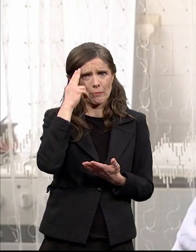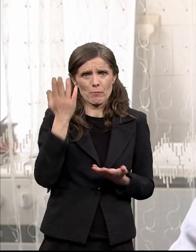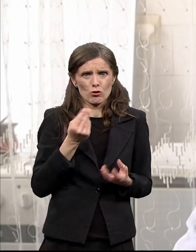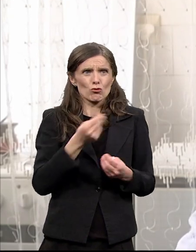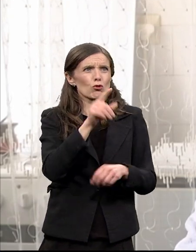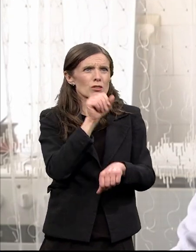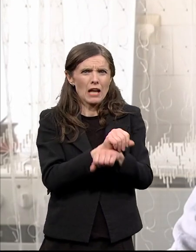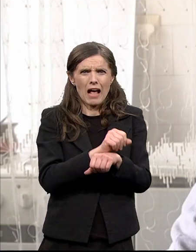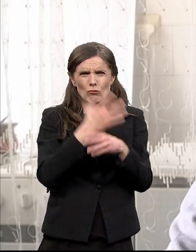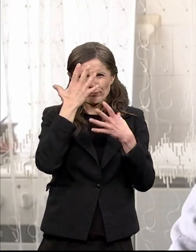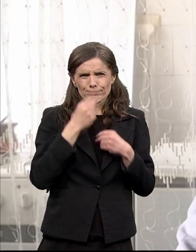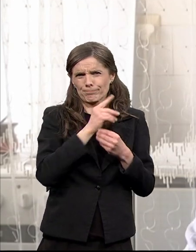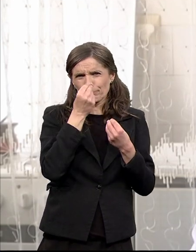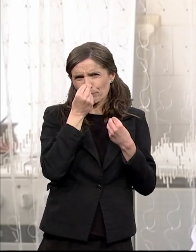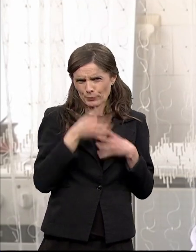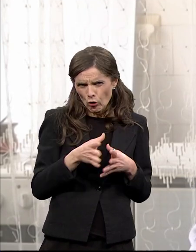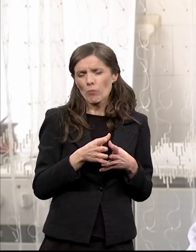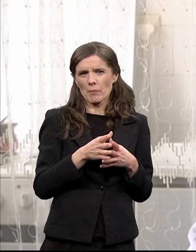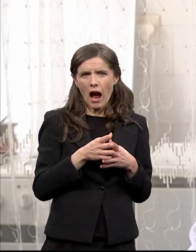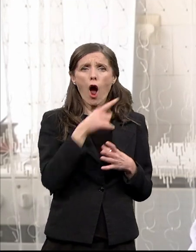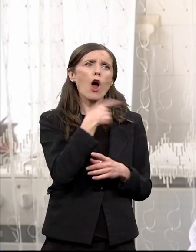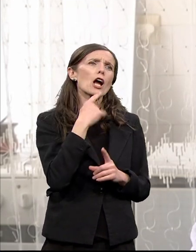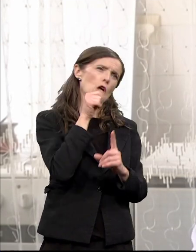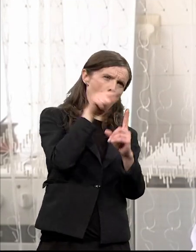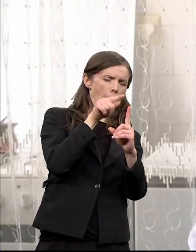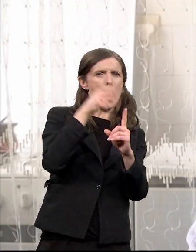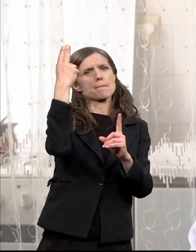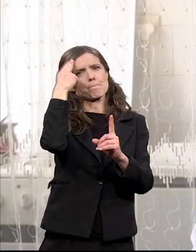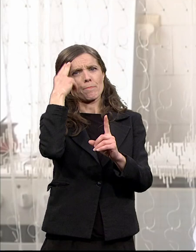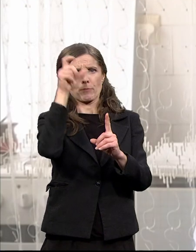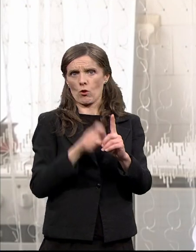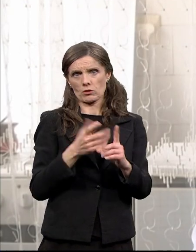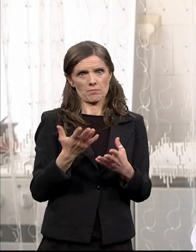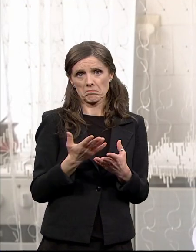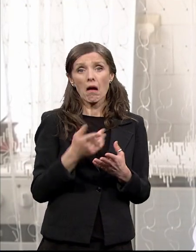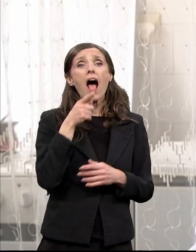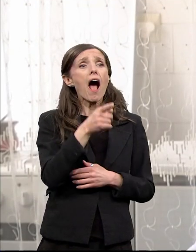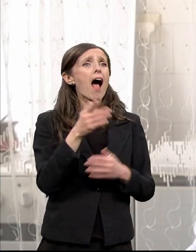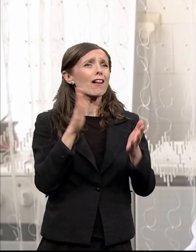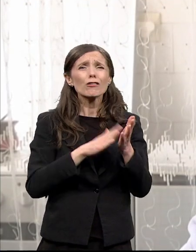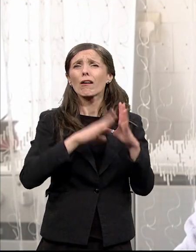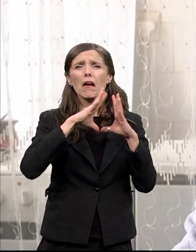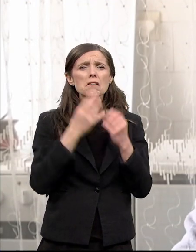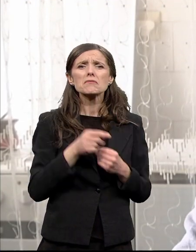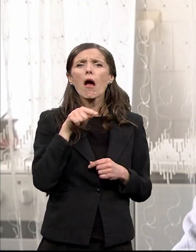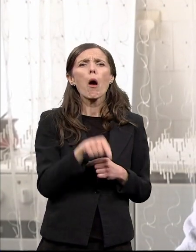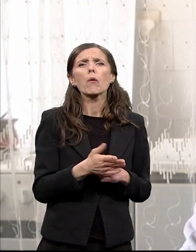kamoli 3 godine. Međutim, to izgleda ništa ne pomaže, ovdje oni rade što hoće.